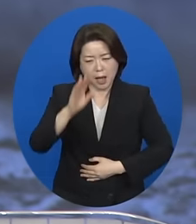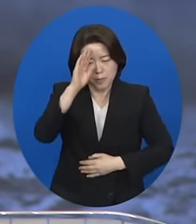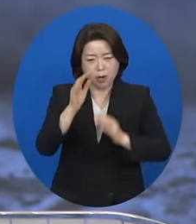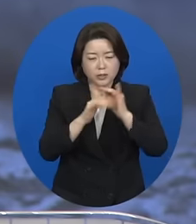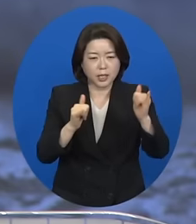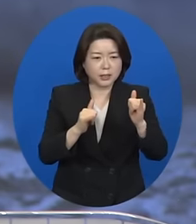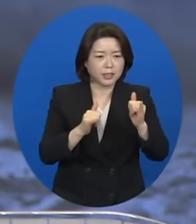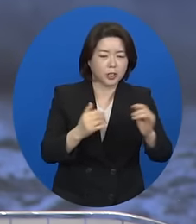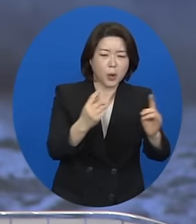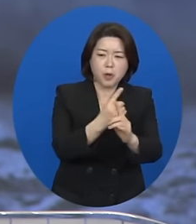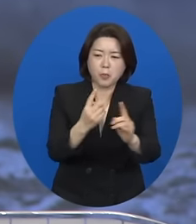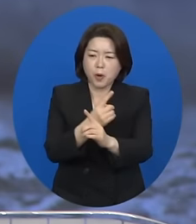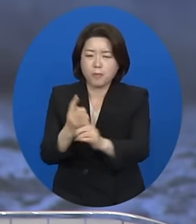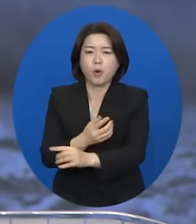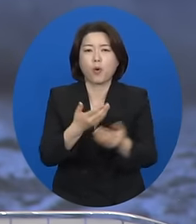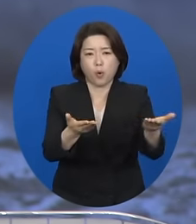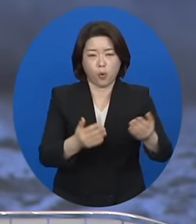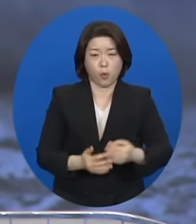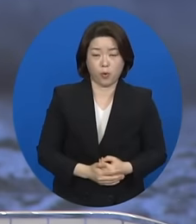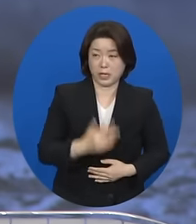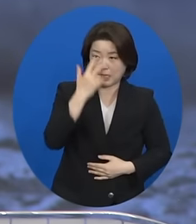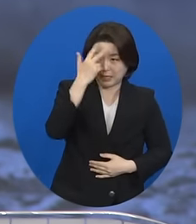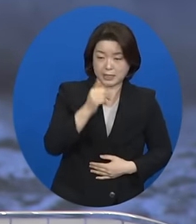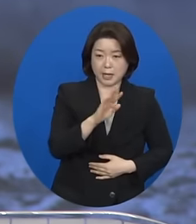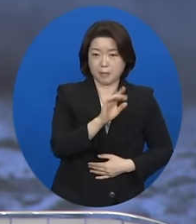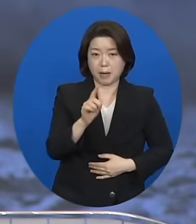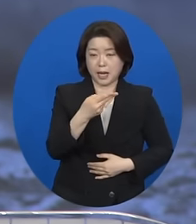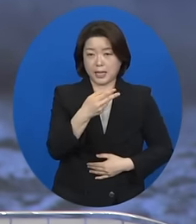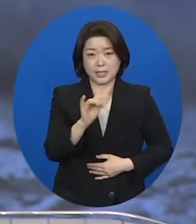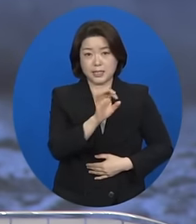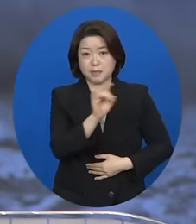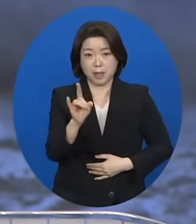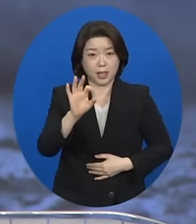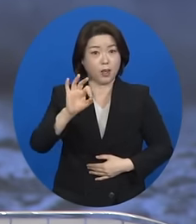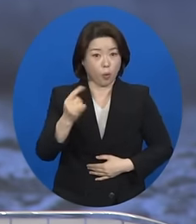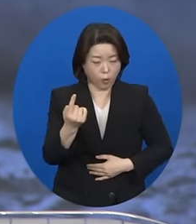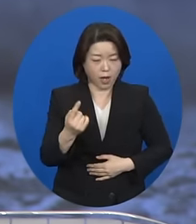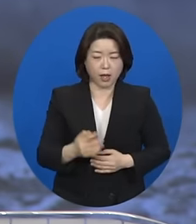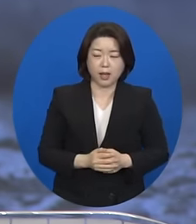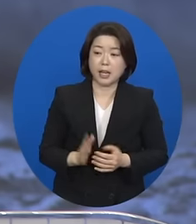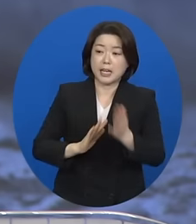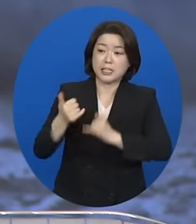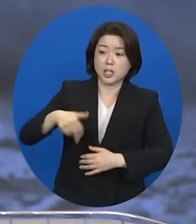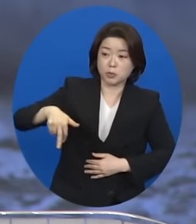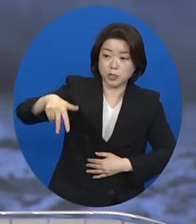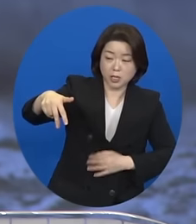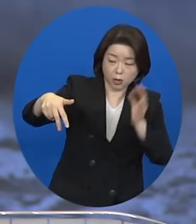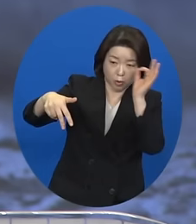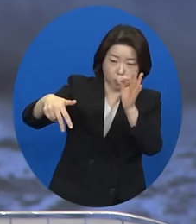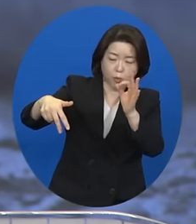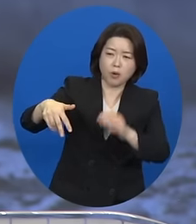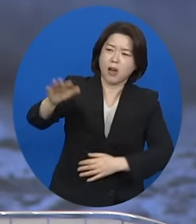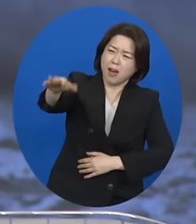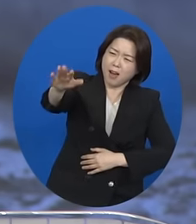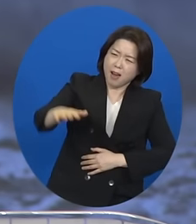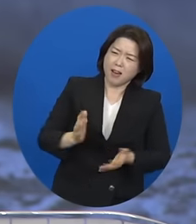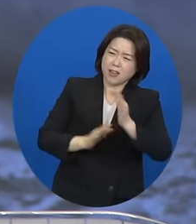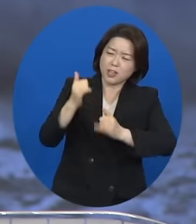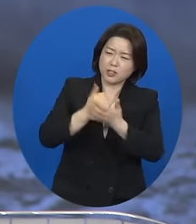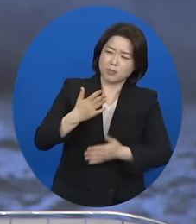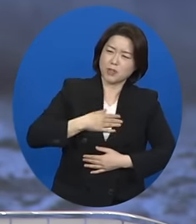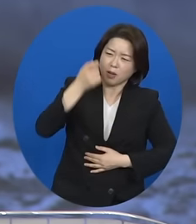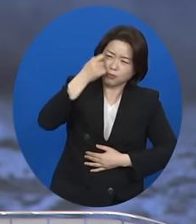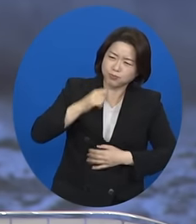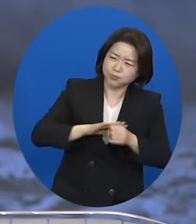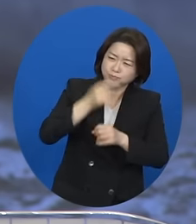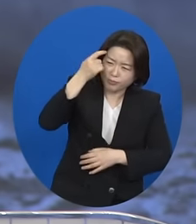예수님이시다 자가수 지나갔을 때의 자손 예수 나를 불쌍히 여겨주십시오 많은 사람들이